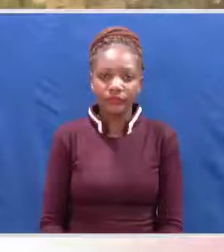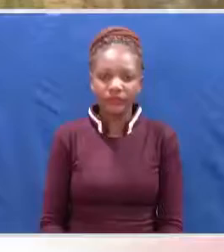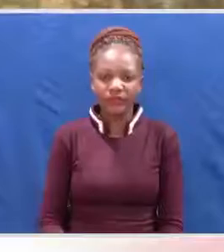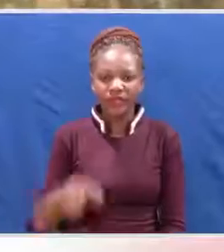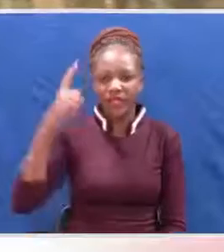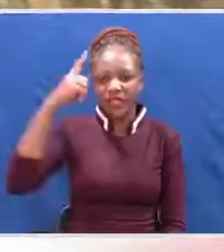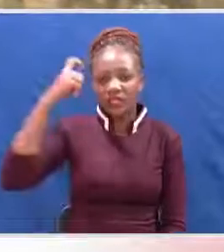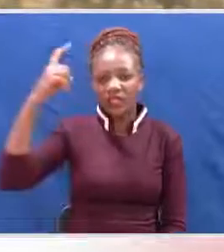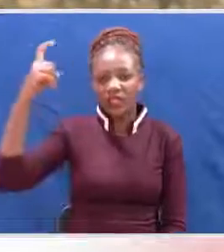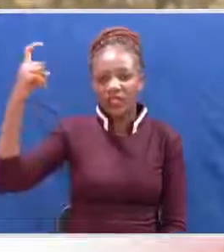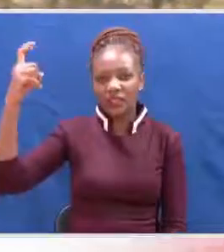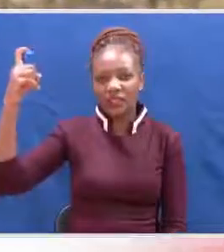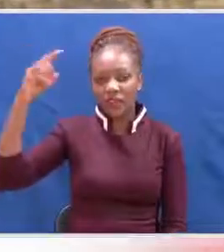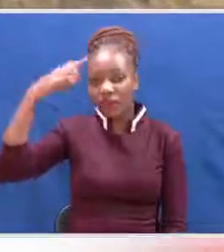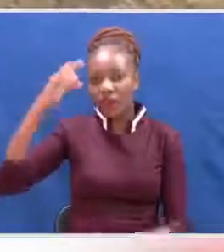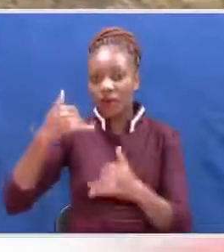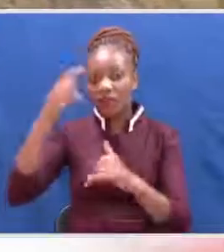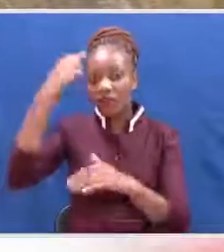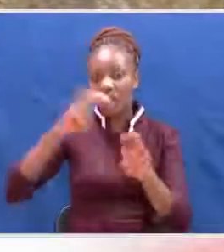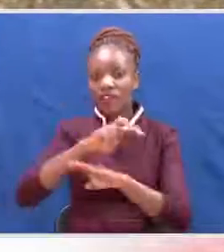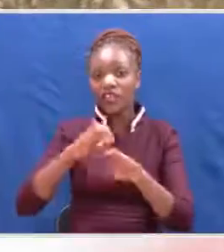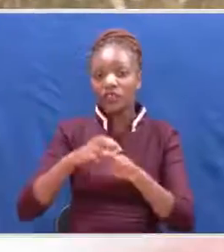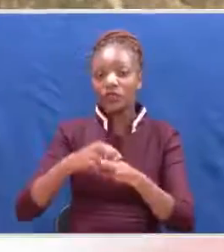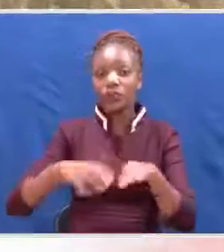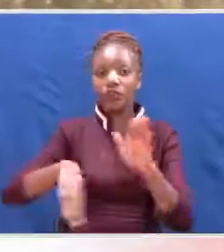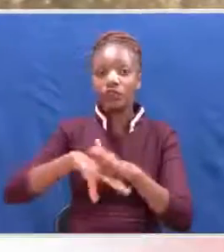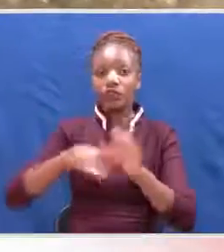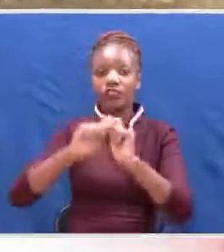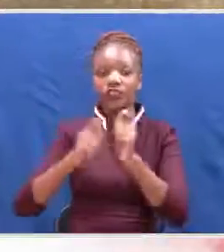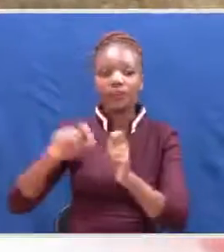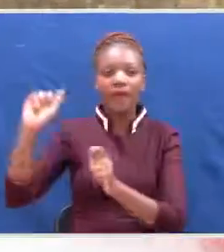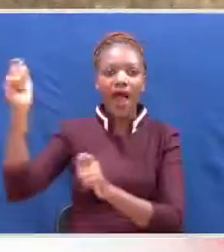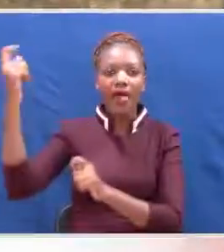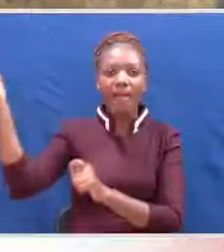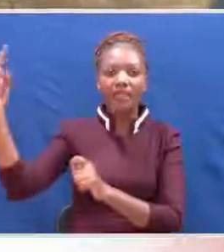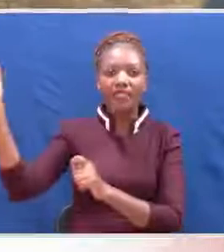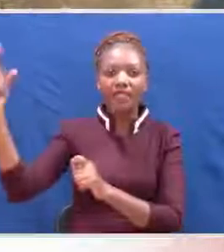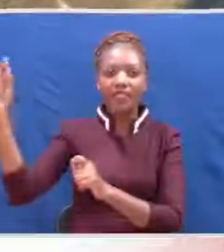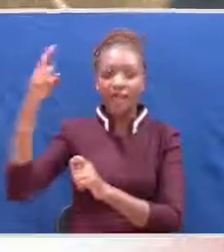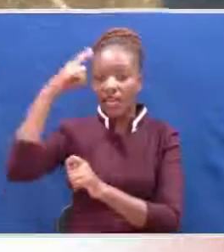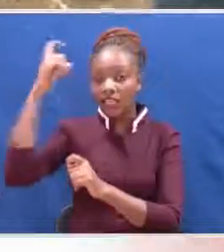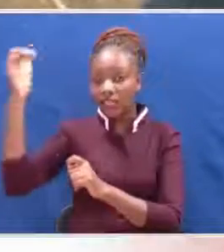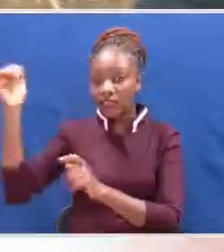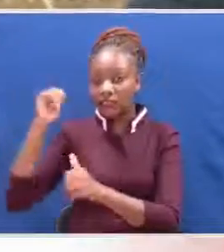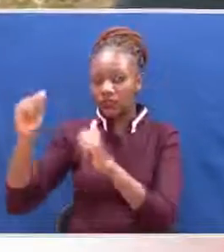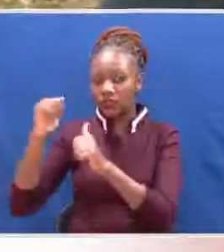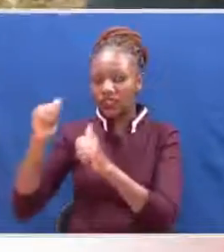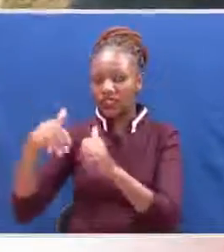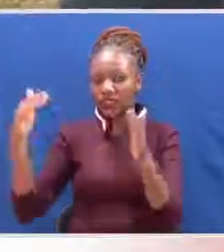Dreams of playing for the national men's soccer team Harambee Stars, dreams that were shattered